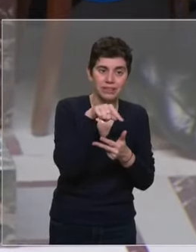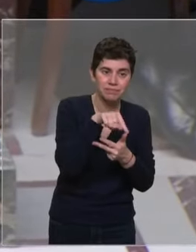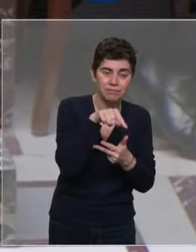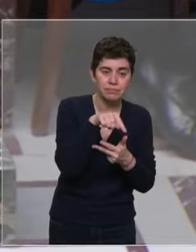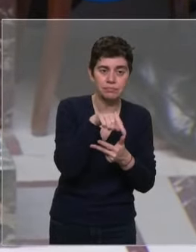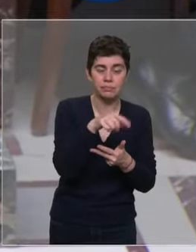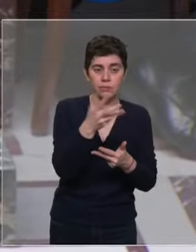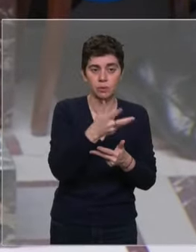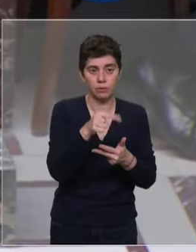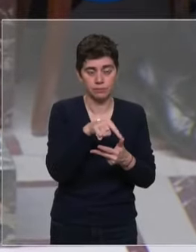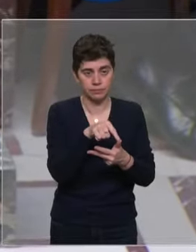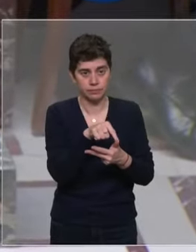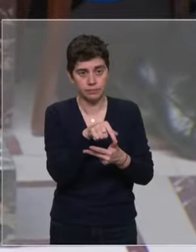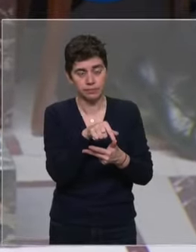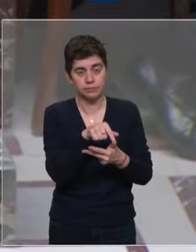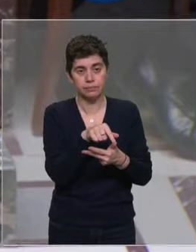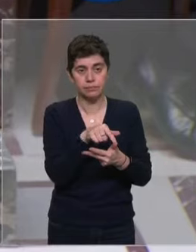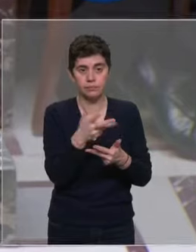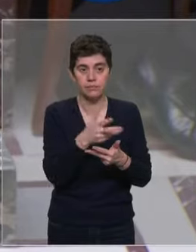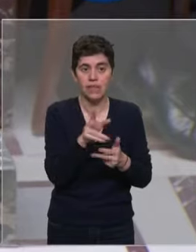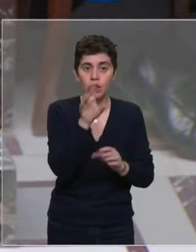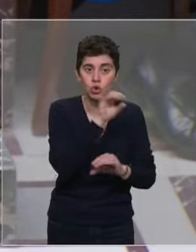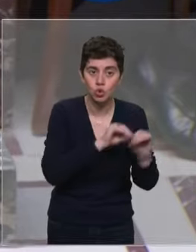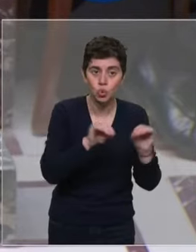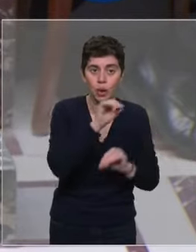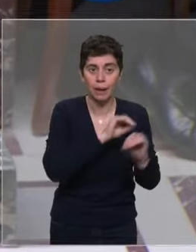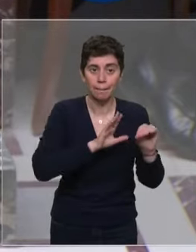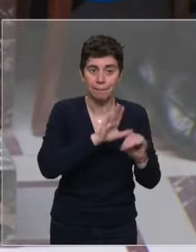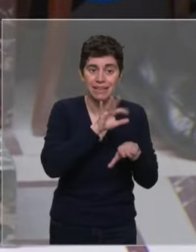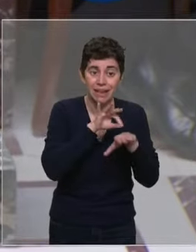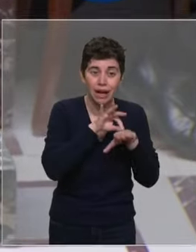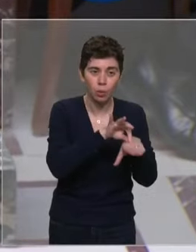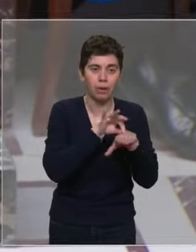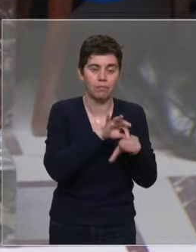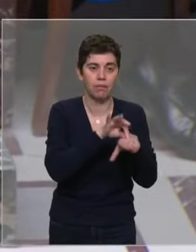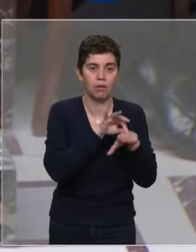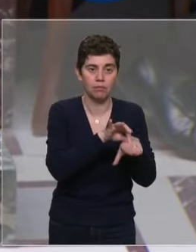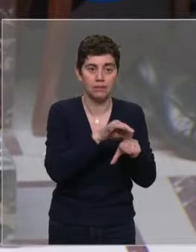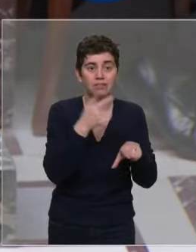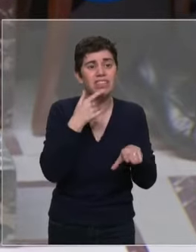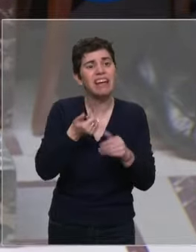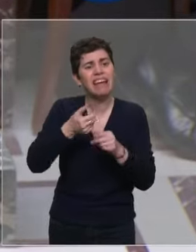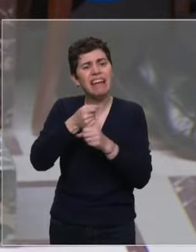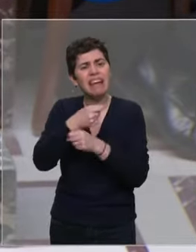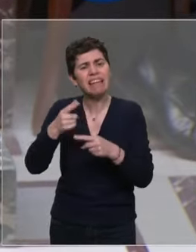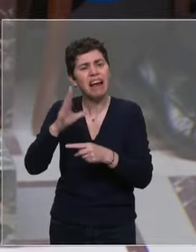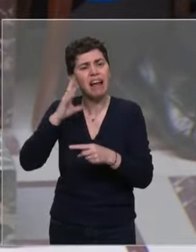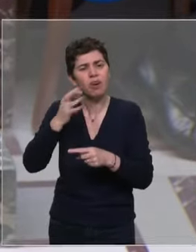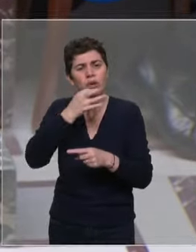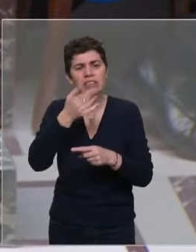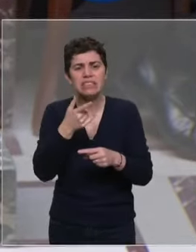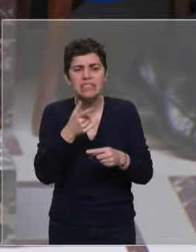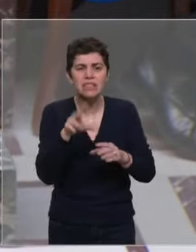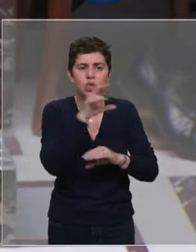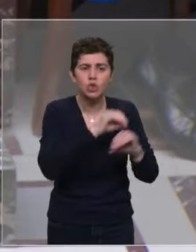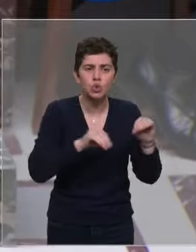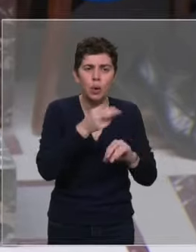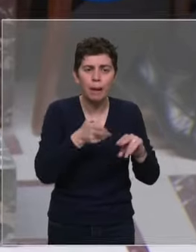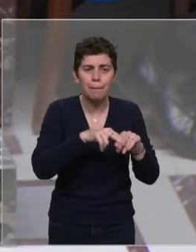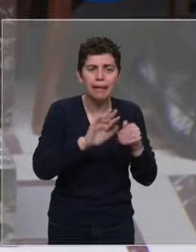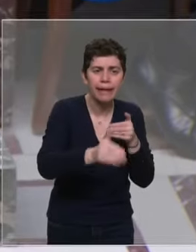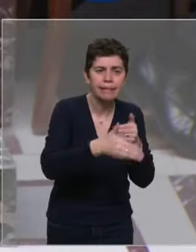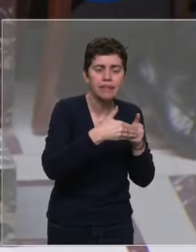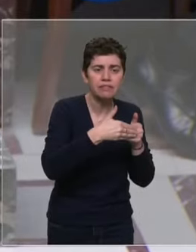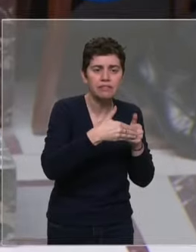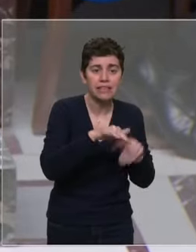précisément sur ce que l'on appelle les soins d'accompagnement, ce qui était hier les soins palliatifs, 15 propositions sont